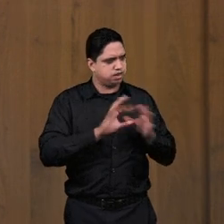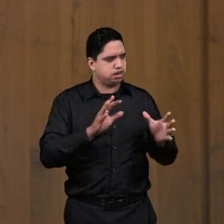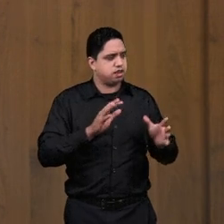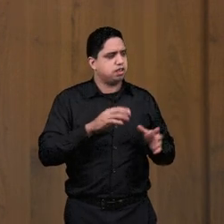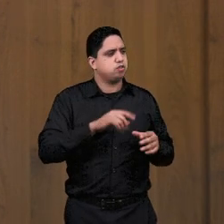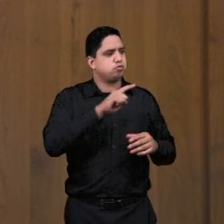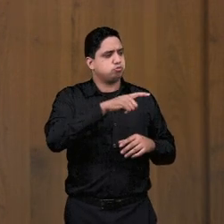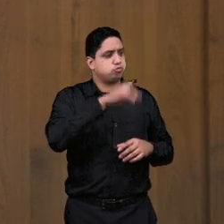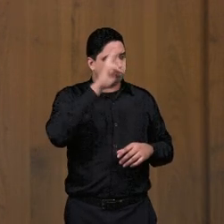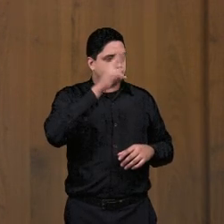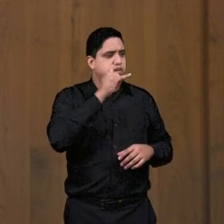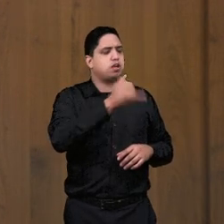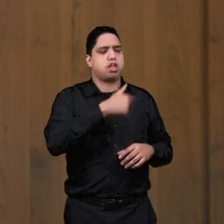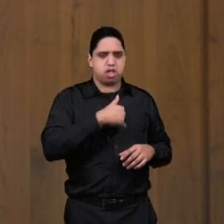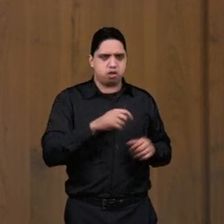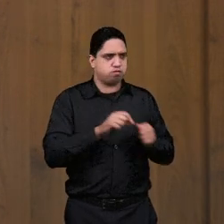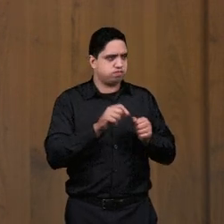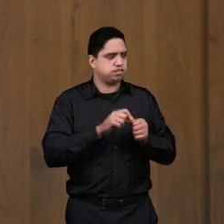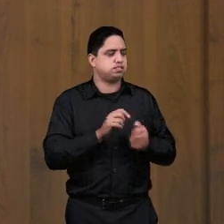faire. Mais